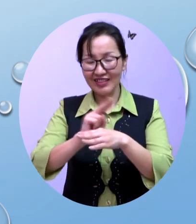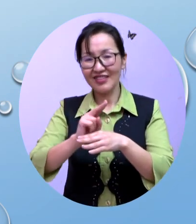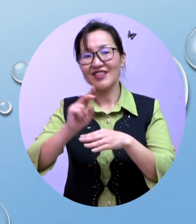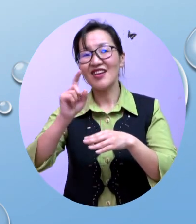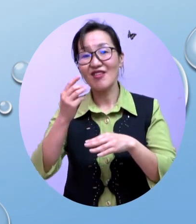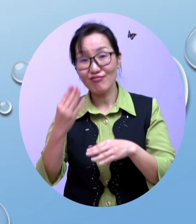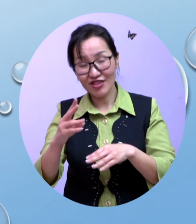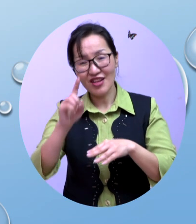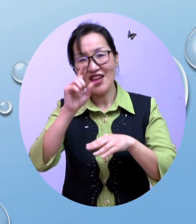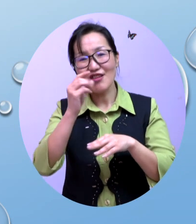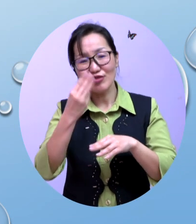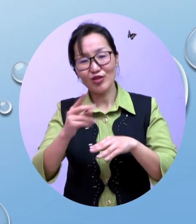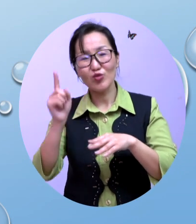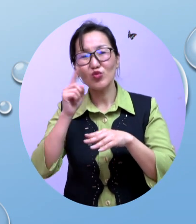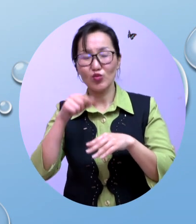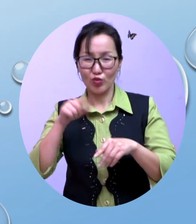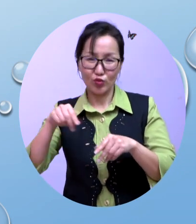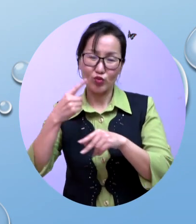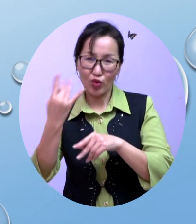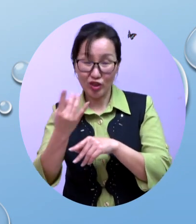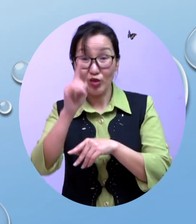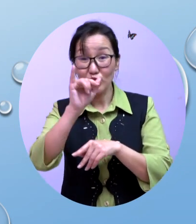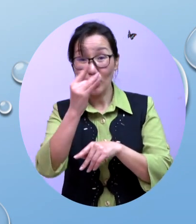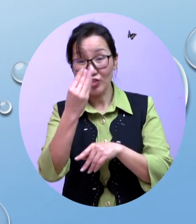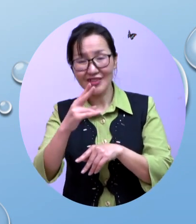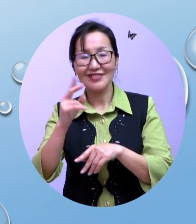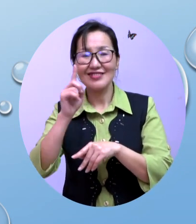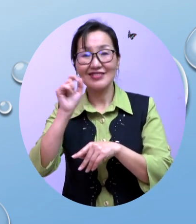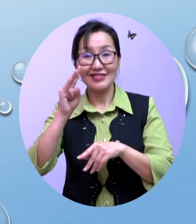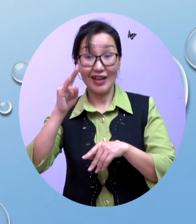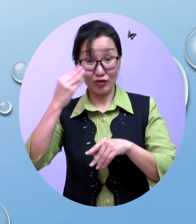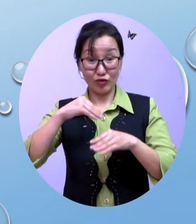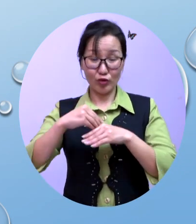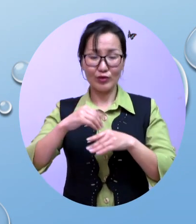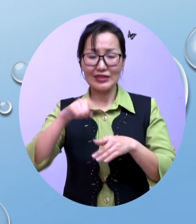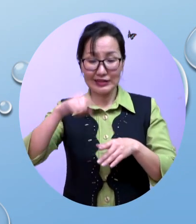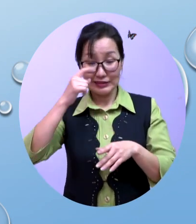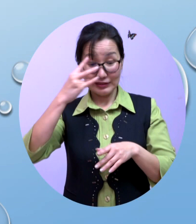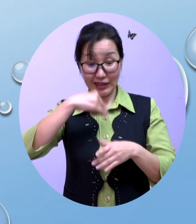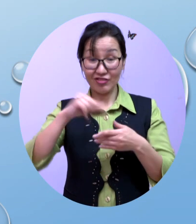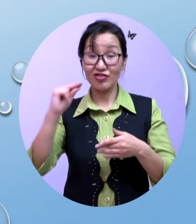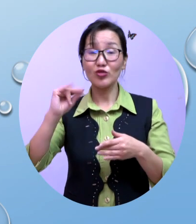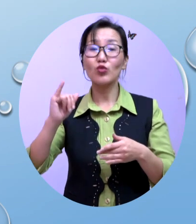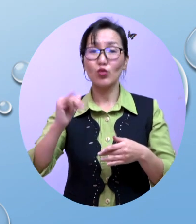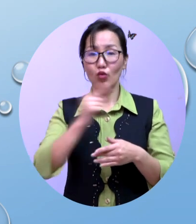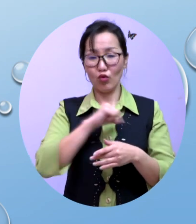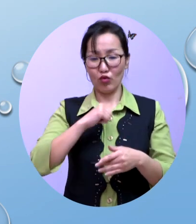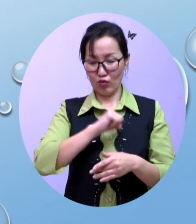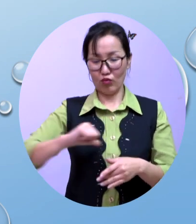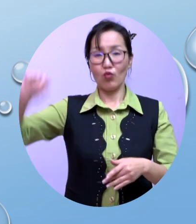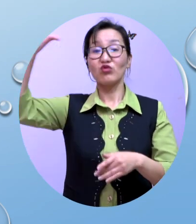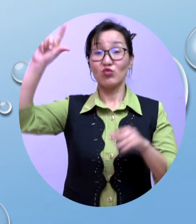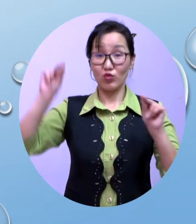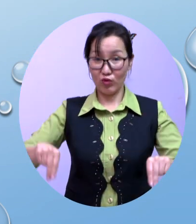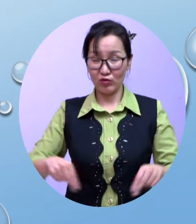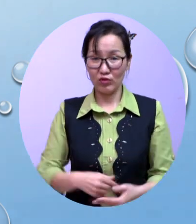нь зуршил, зуршил нь төлөвшил, төлөвшил нь зан чанар, зан чанар нь үнэт зүйл болдог байх нь.